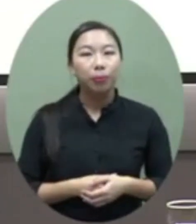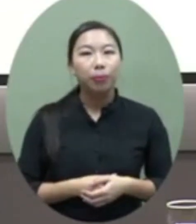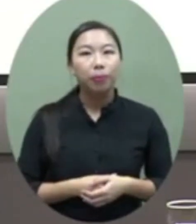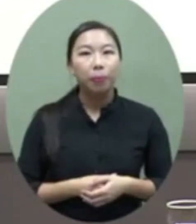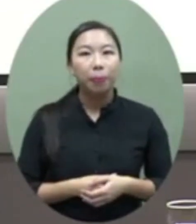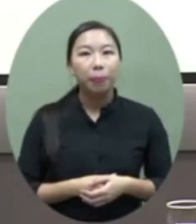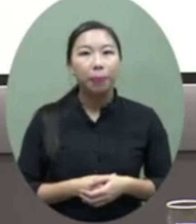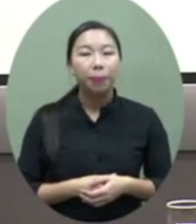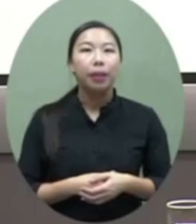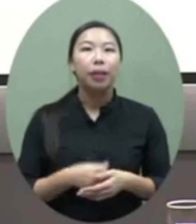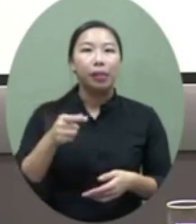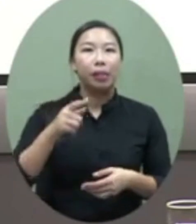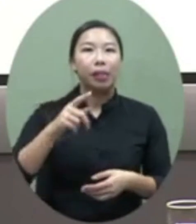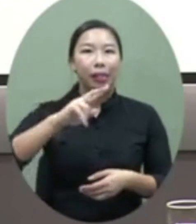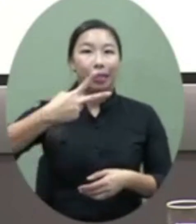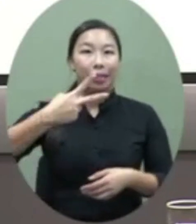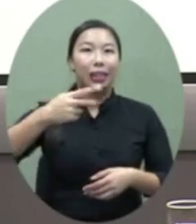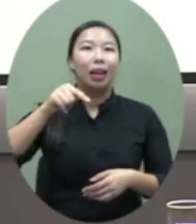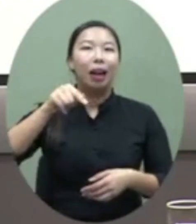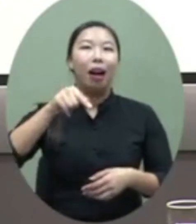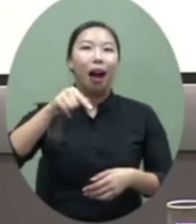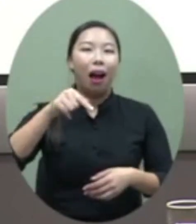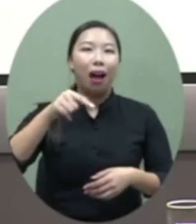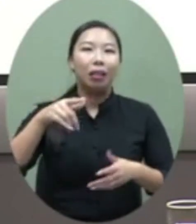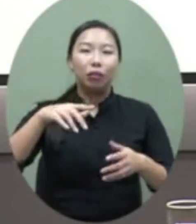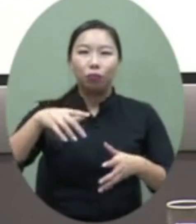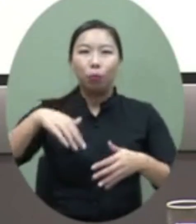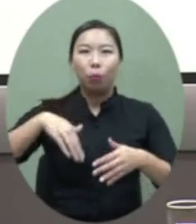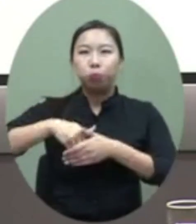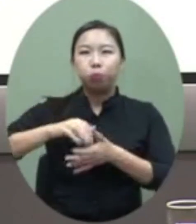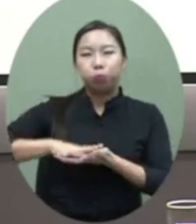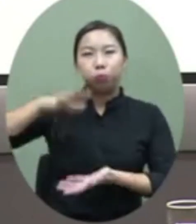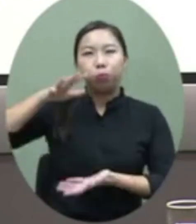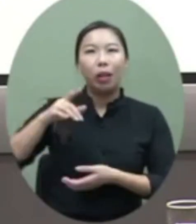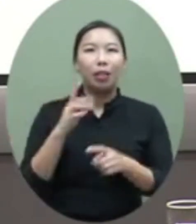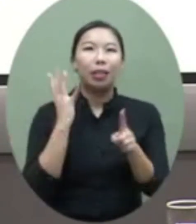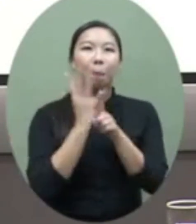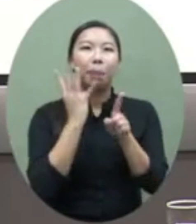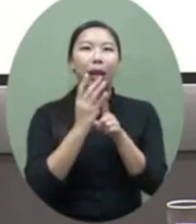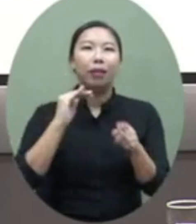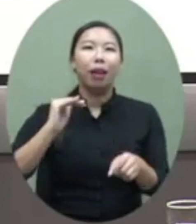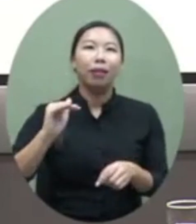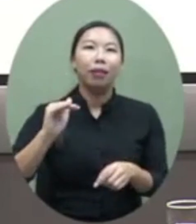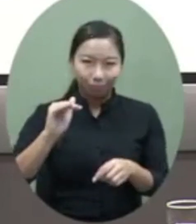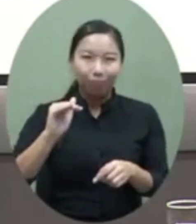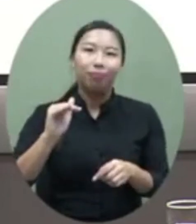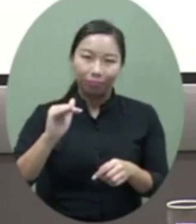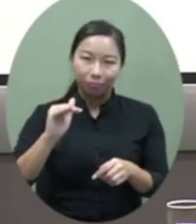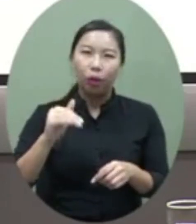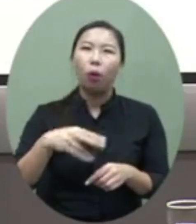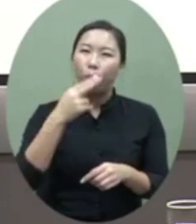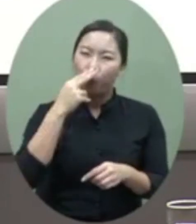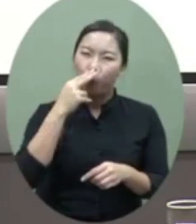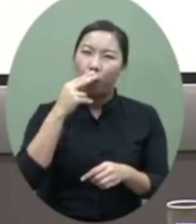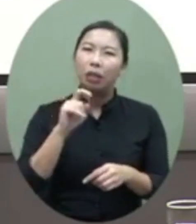二輪呢一筆咧，我哋係預咗咧係14億嘅，咁我哋估計咧就會有